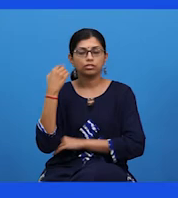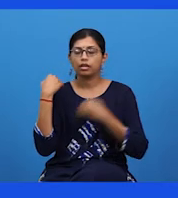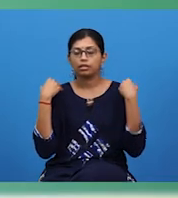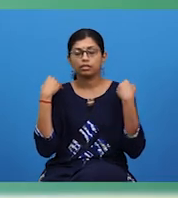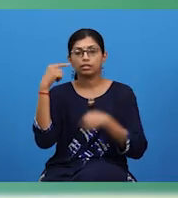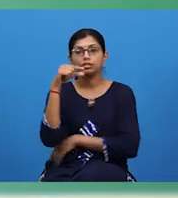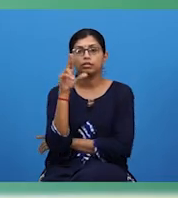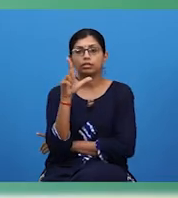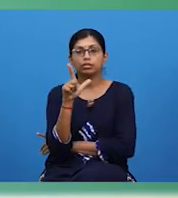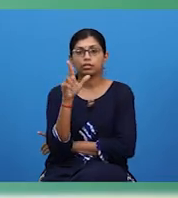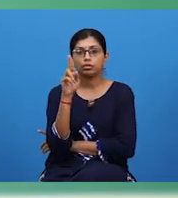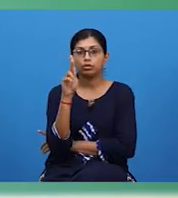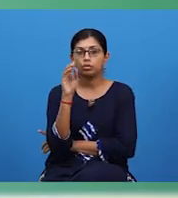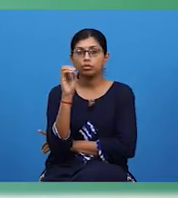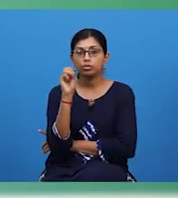Okay.